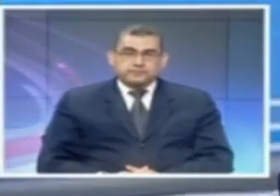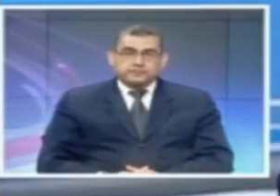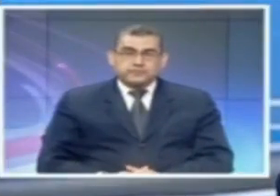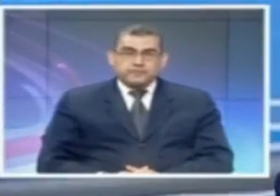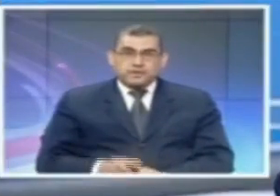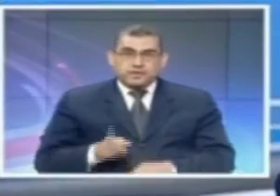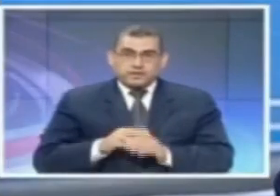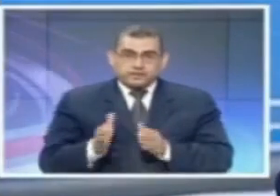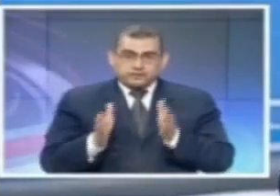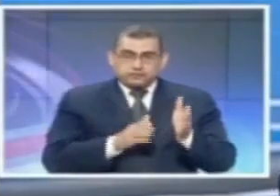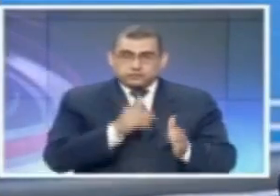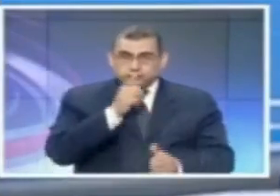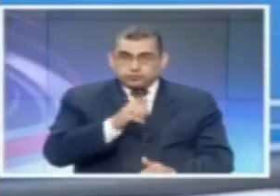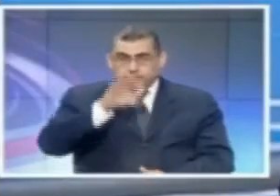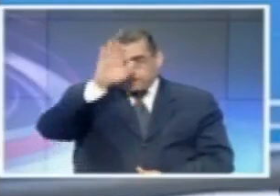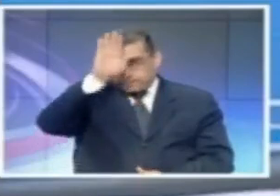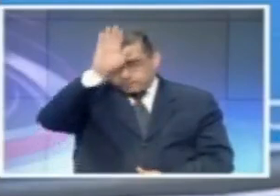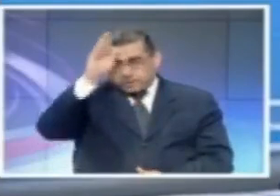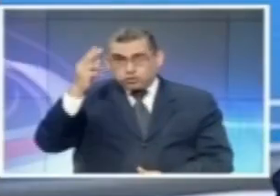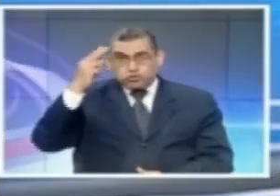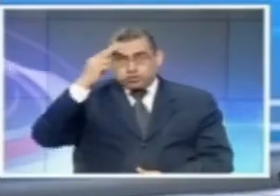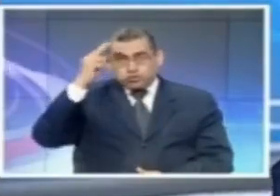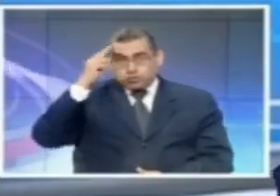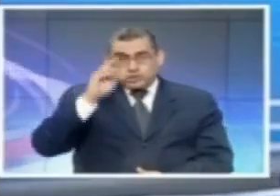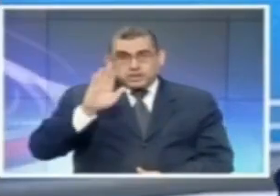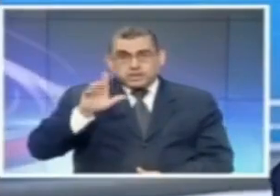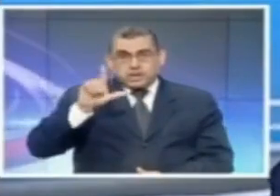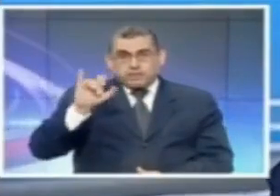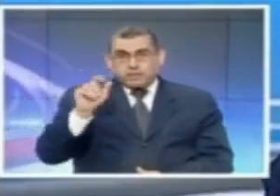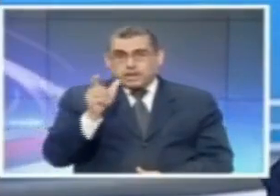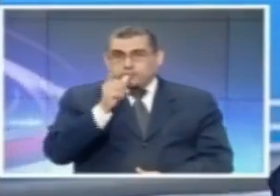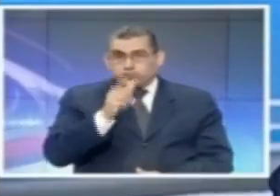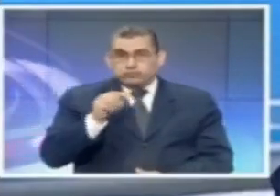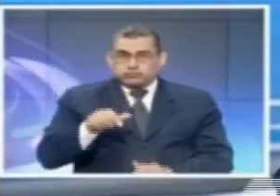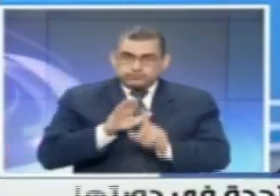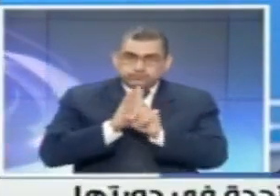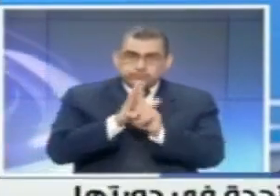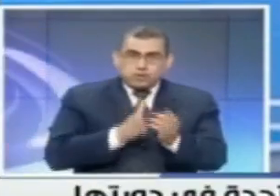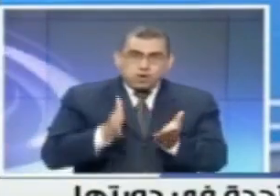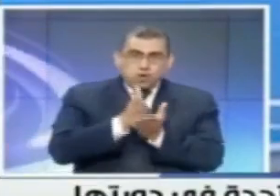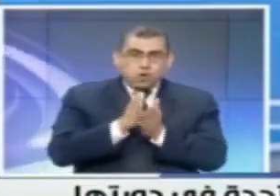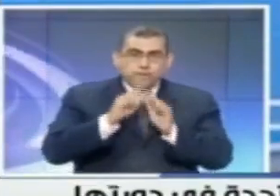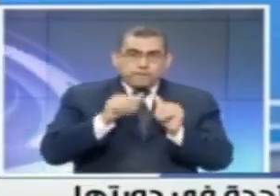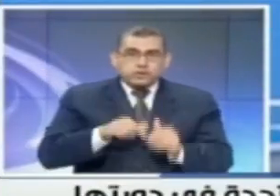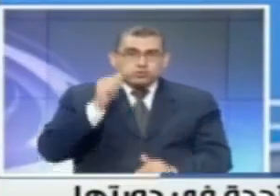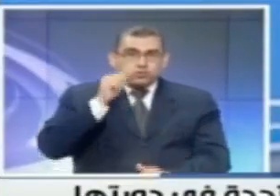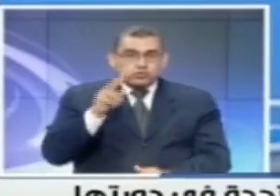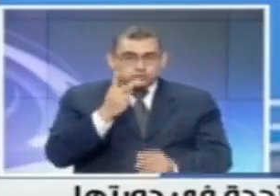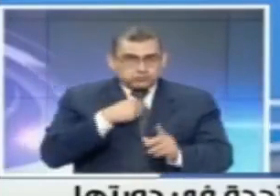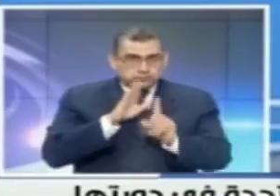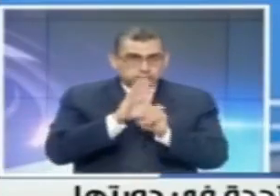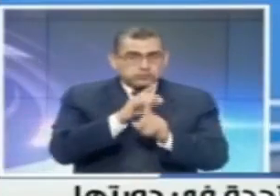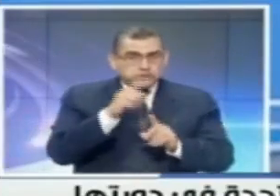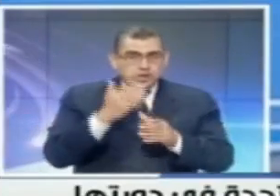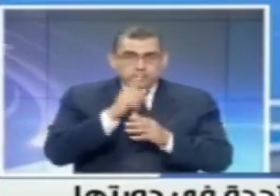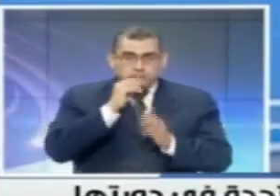من جانبه، أكد خادم الحرمين الشريفين الملك سلمان بن عبد العزيز مساندته لحقوق مصر والسودان وموقفهما في ملف